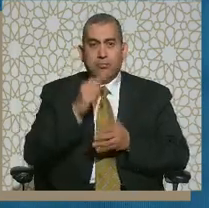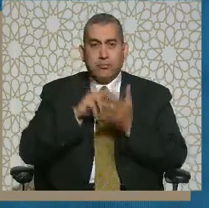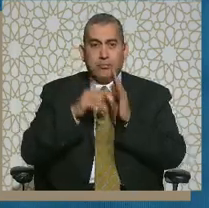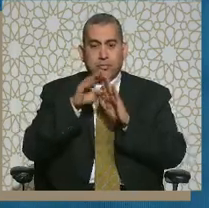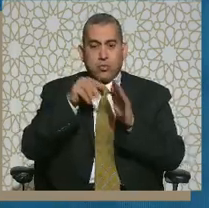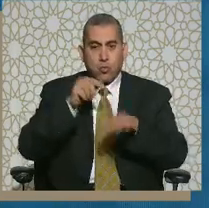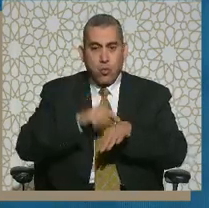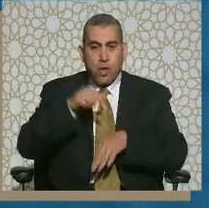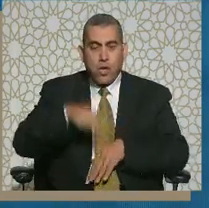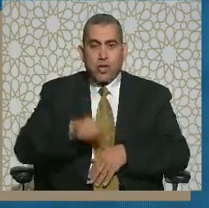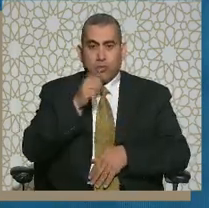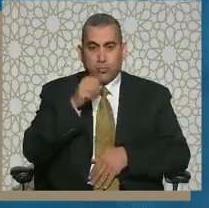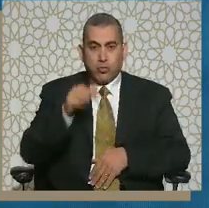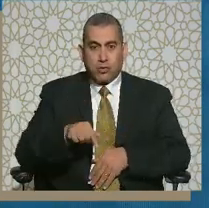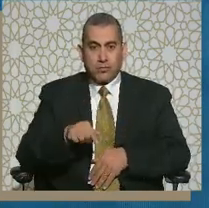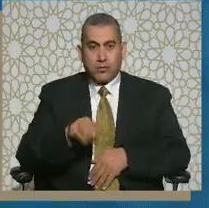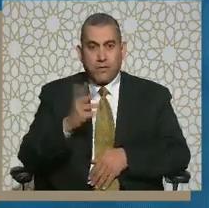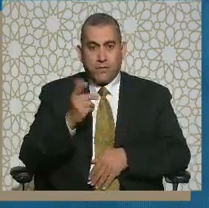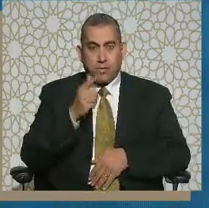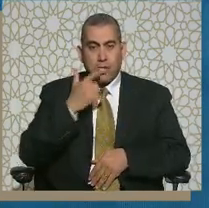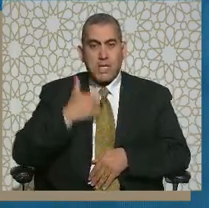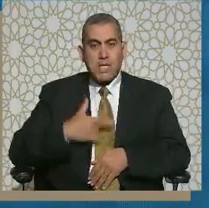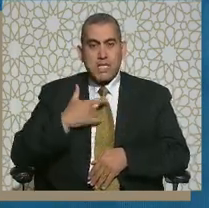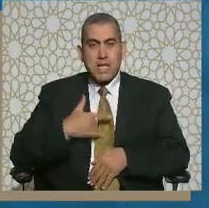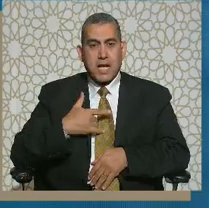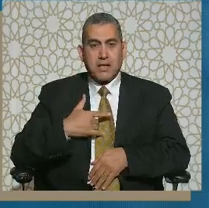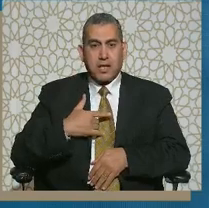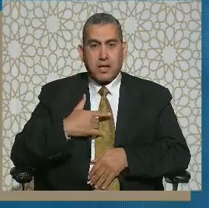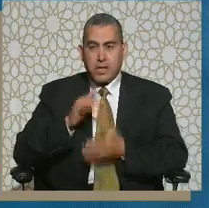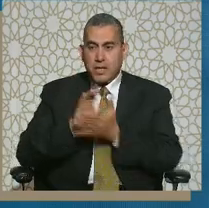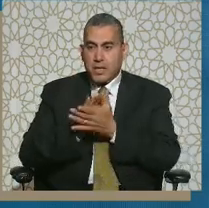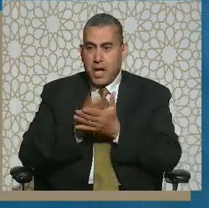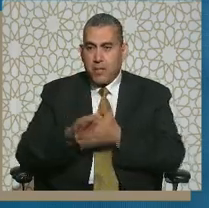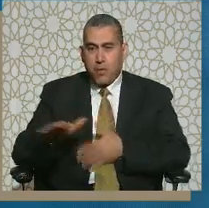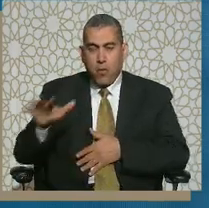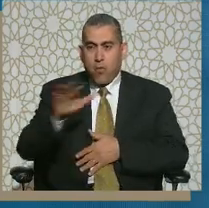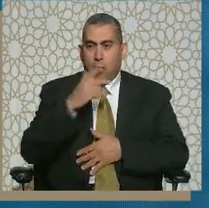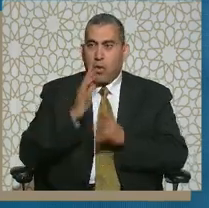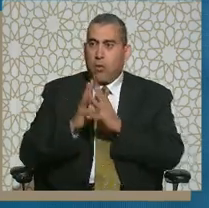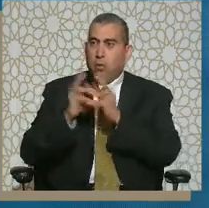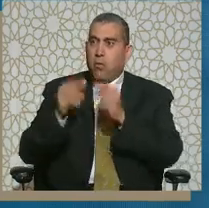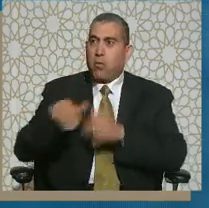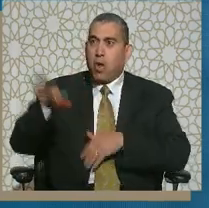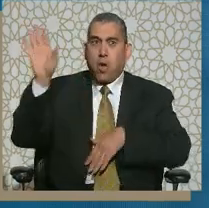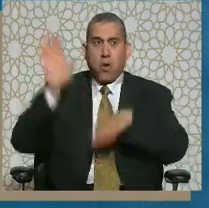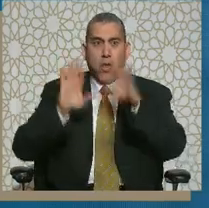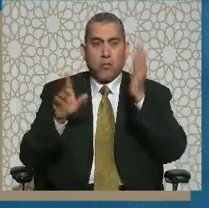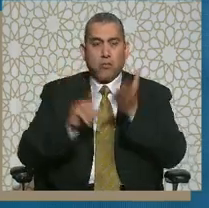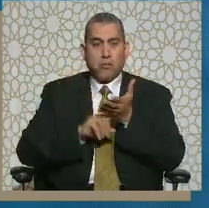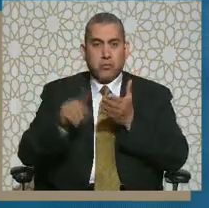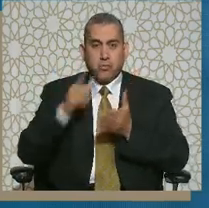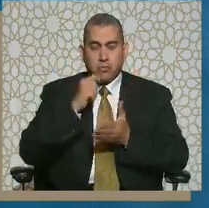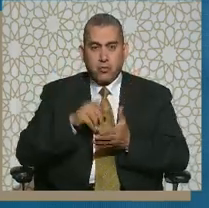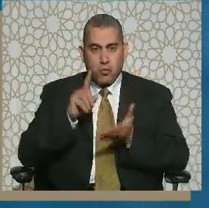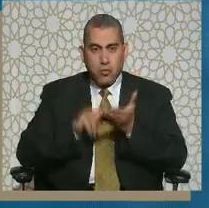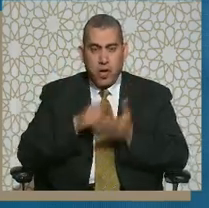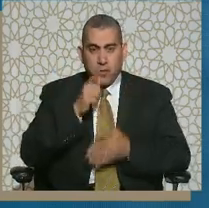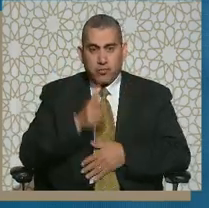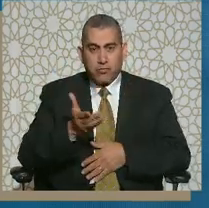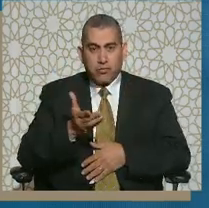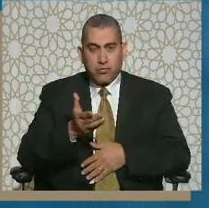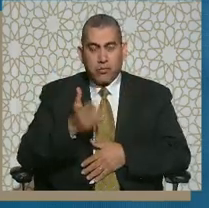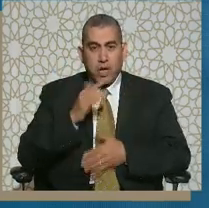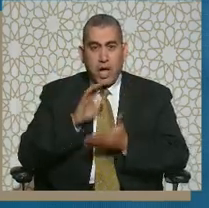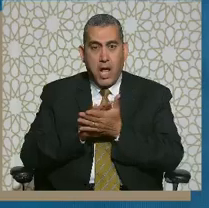الاواني ان احنا نتكلم فيها احساسهم بان احبابهم راحوا للعدم لذلك في حقيقه لازم نعرفها ان